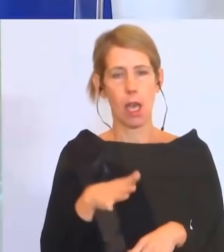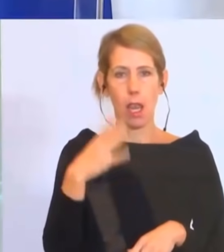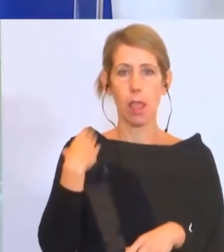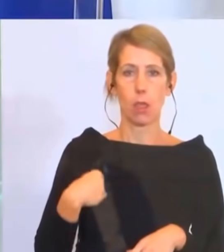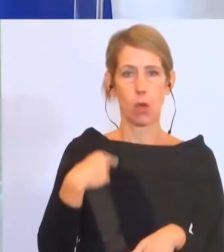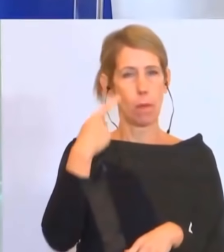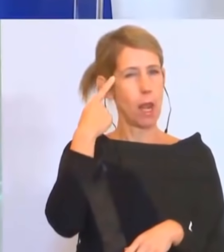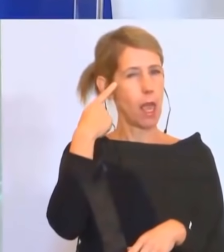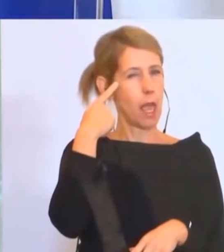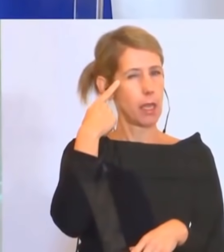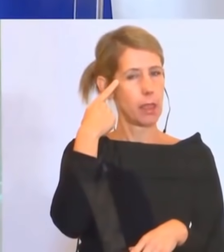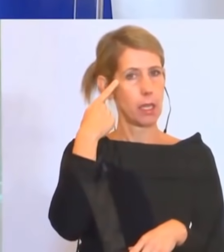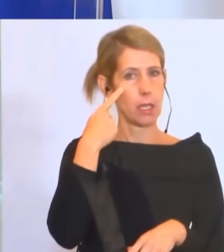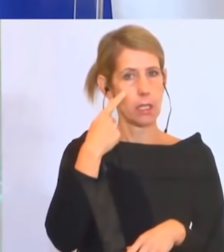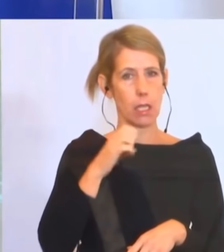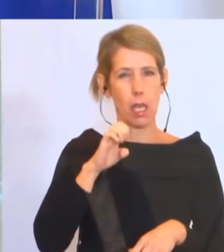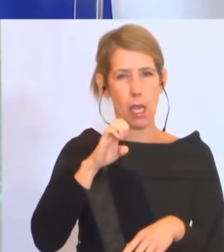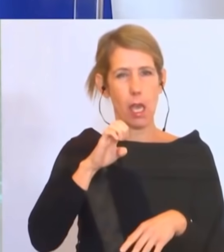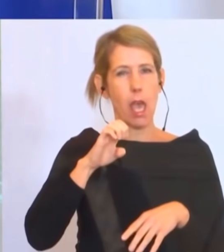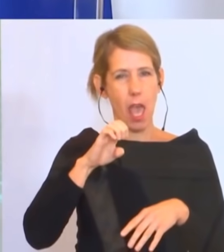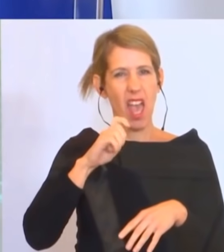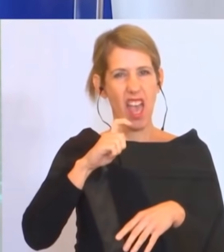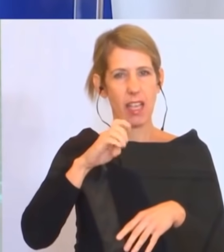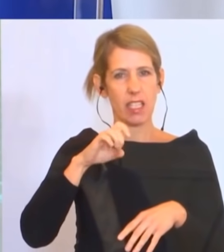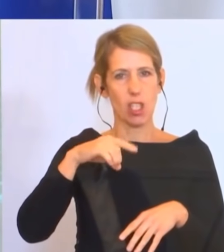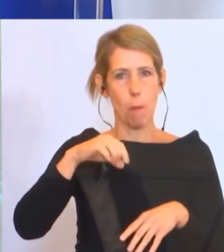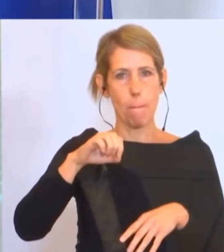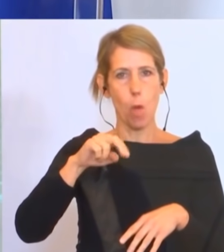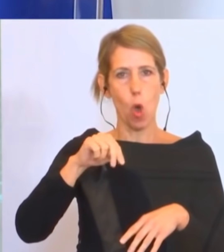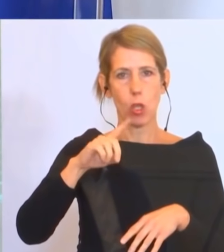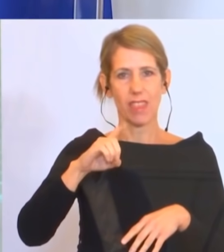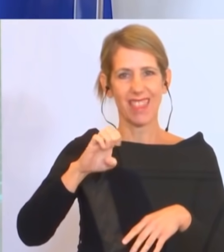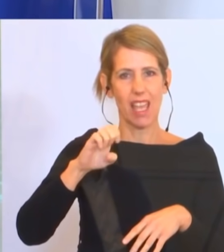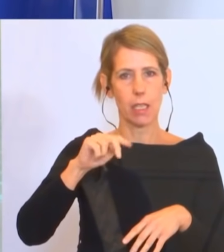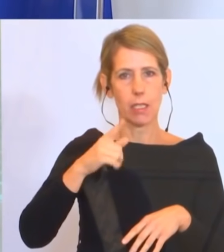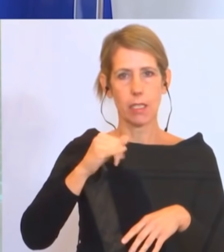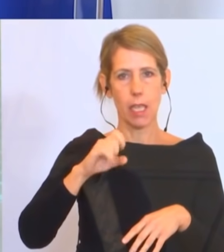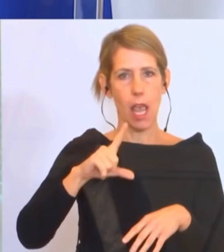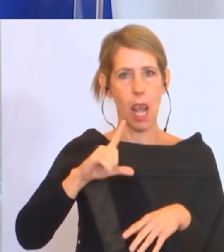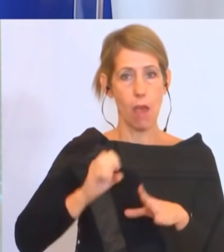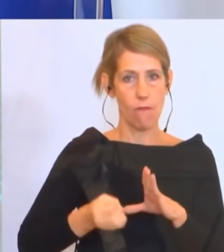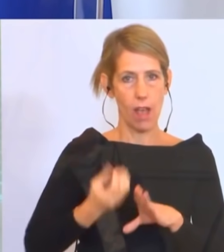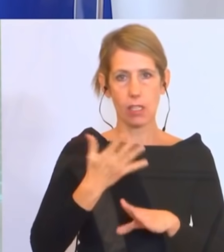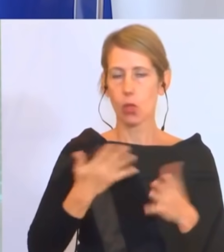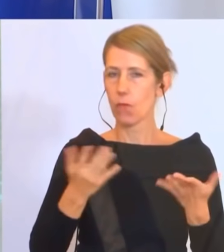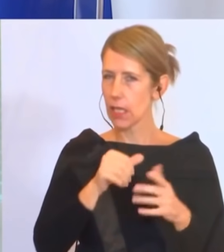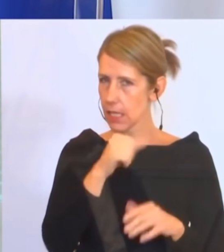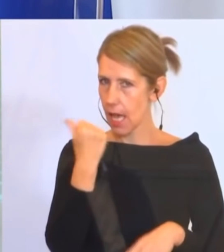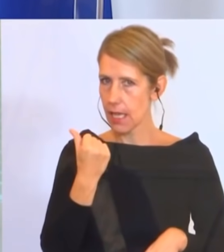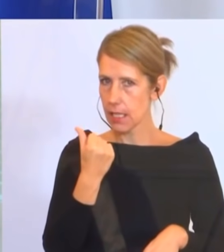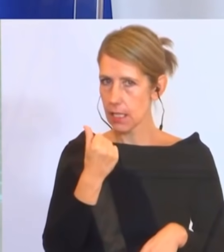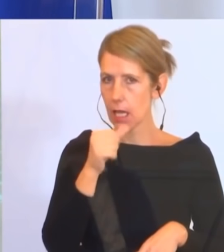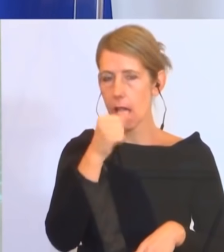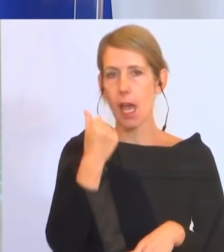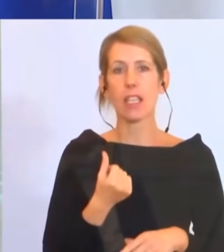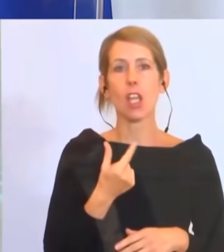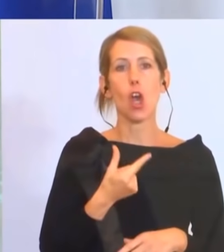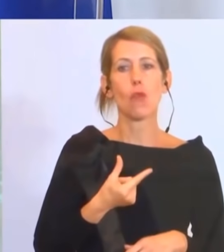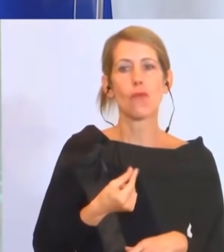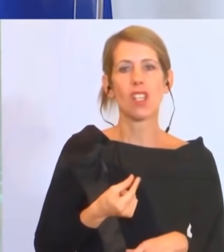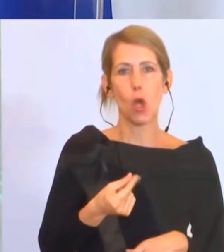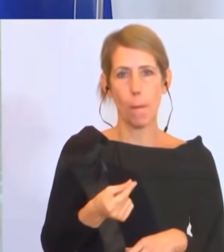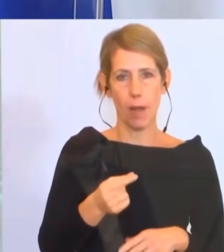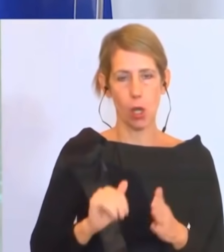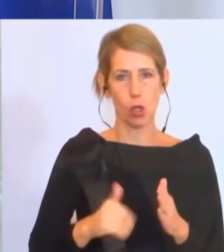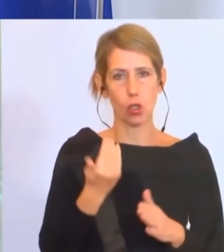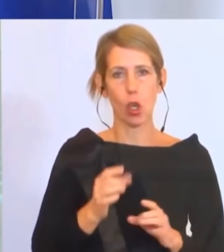Erinnerung rufen, was exponentielles Wachstum bedeutet. Wir haben in Österreich derzeit eine Verdoppelung der